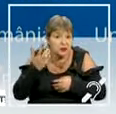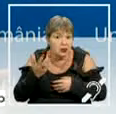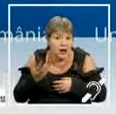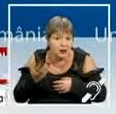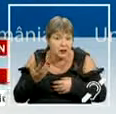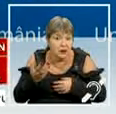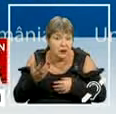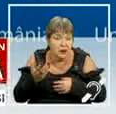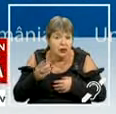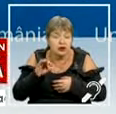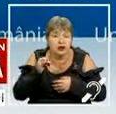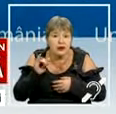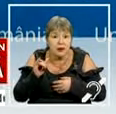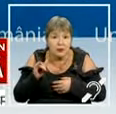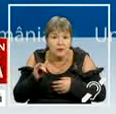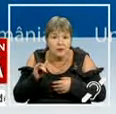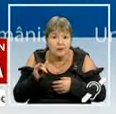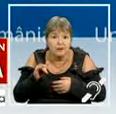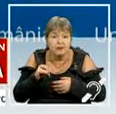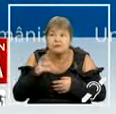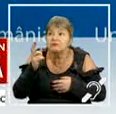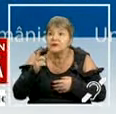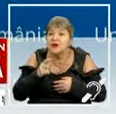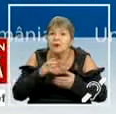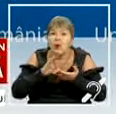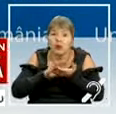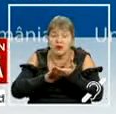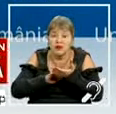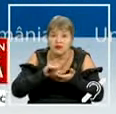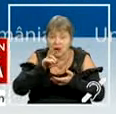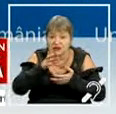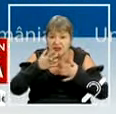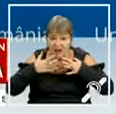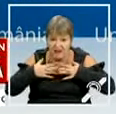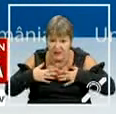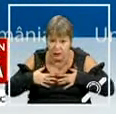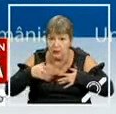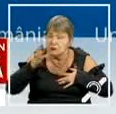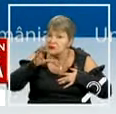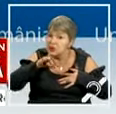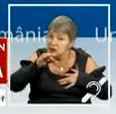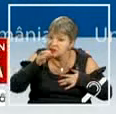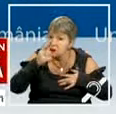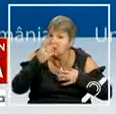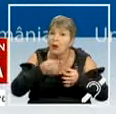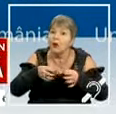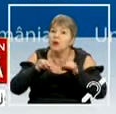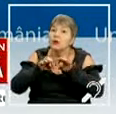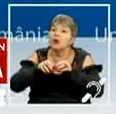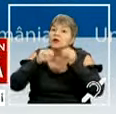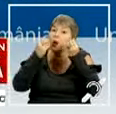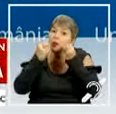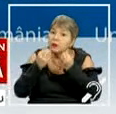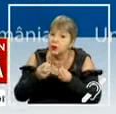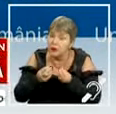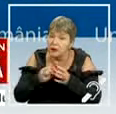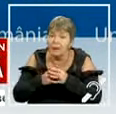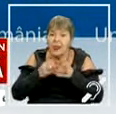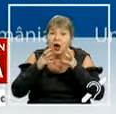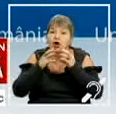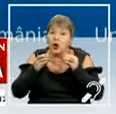chestiune și din acest motiv vrem să găsim soluțiile cele mai bune.